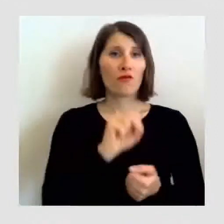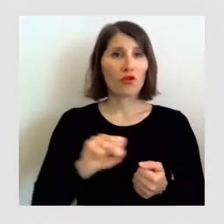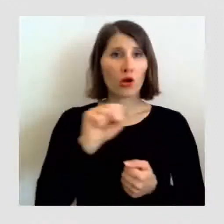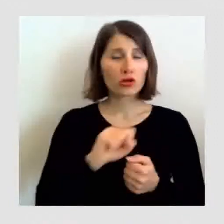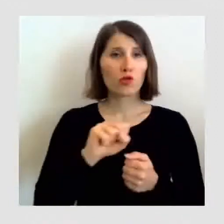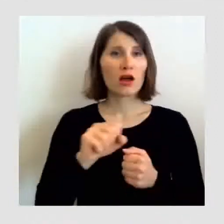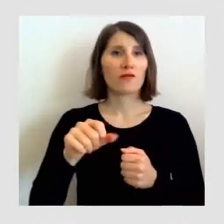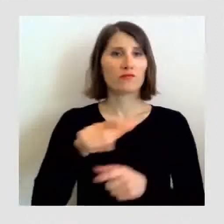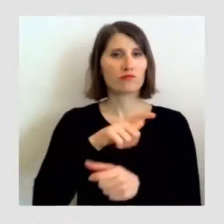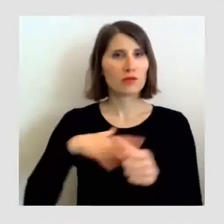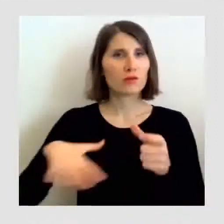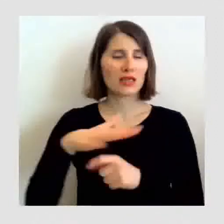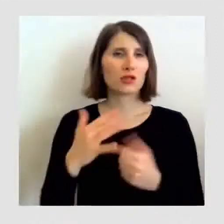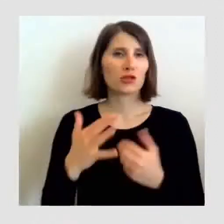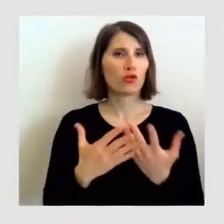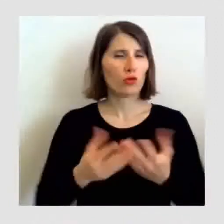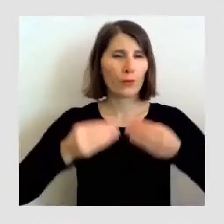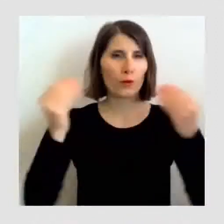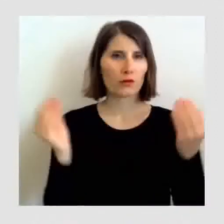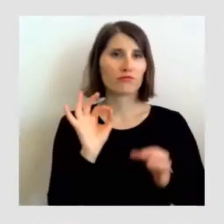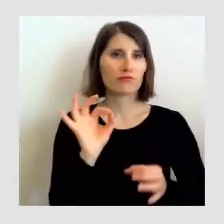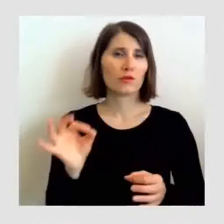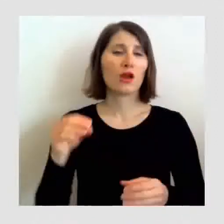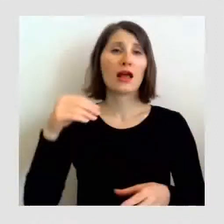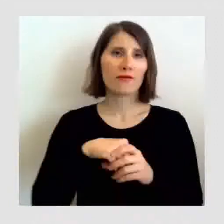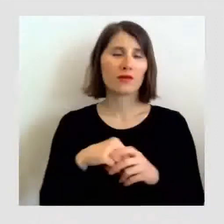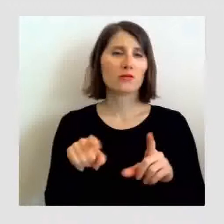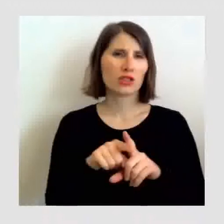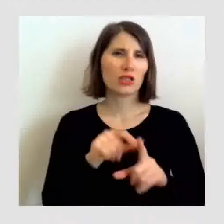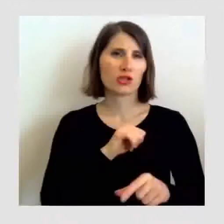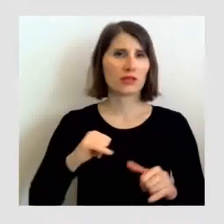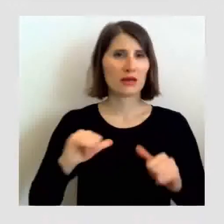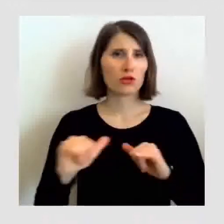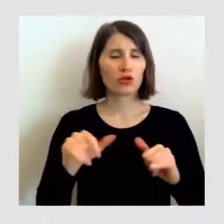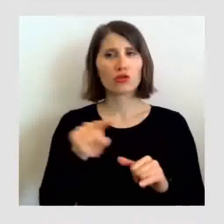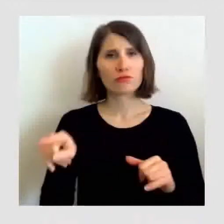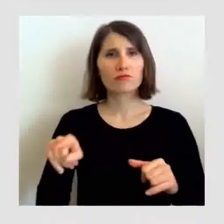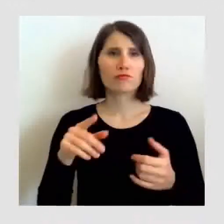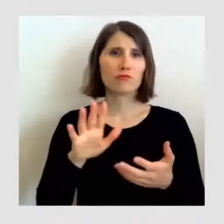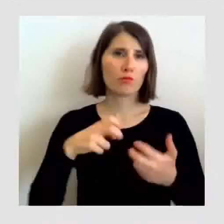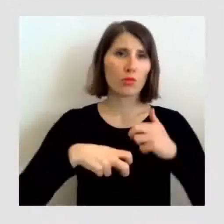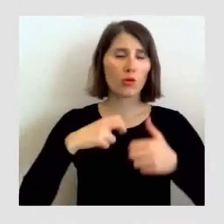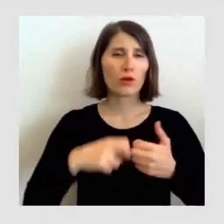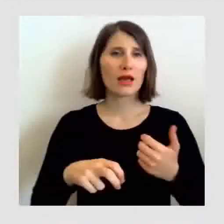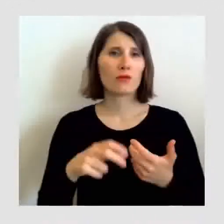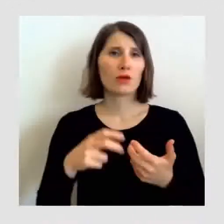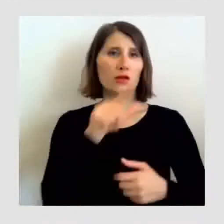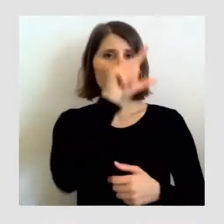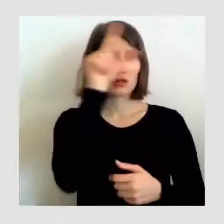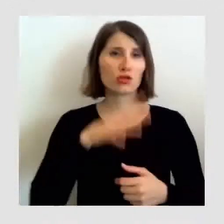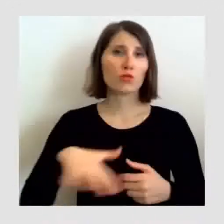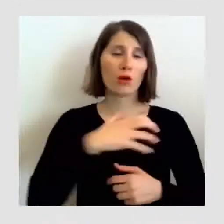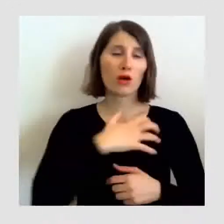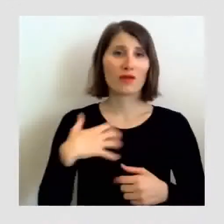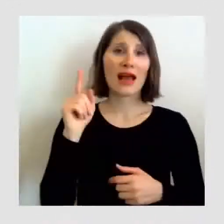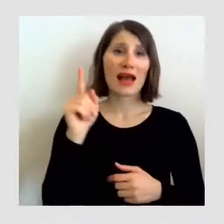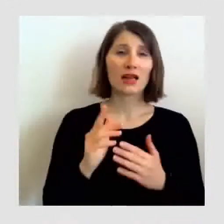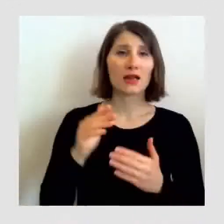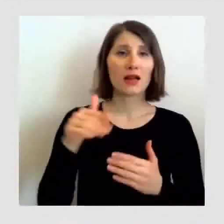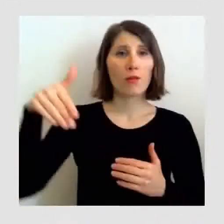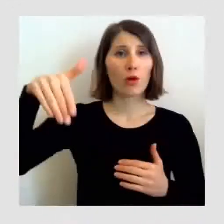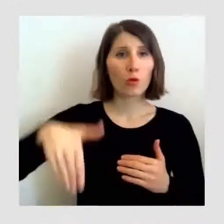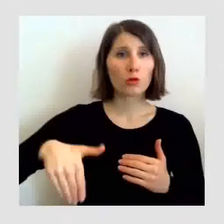legnicko-głogowskiego, wśród których jednak też znajdziemy jednostkowo jednostki samorządu terytorialnego, które mają problemy społeczno-gospodarcze, ale na południu województwa mamy górzyste